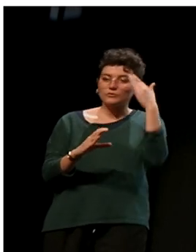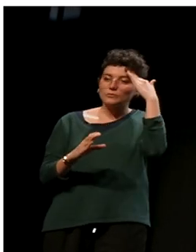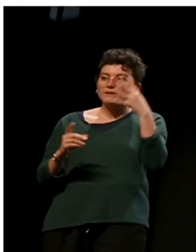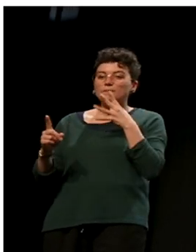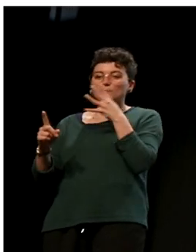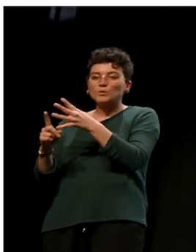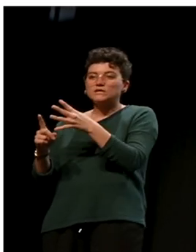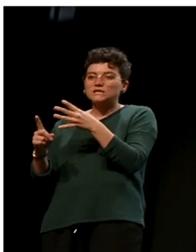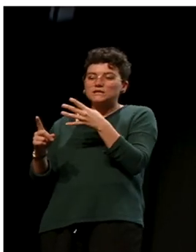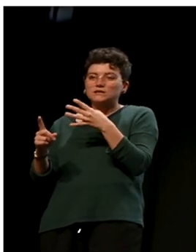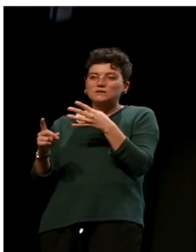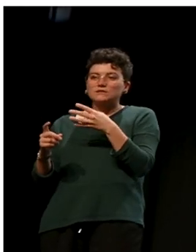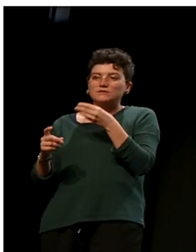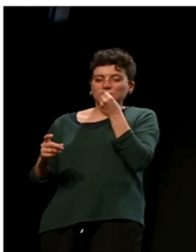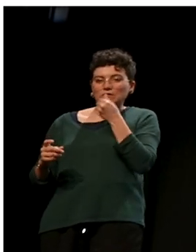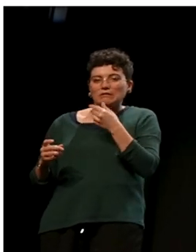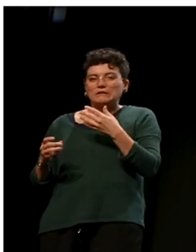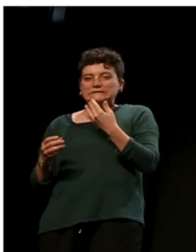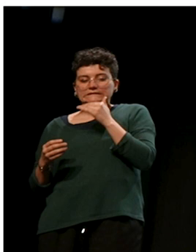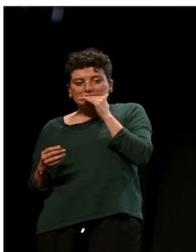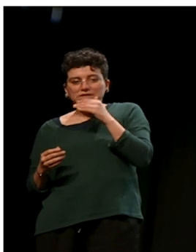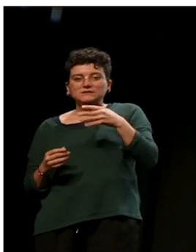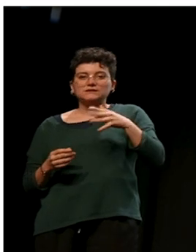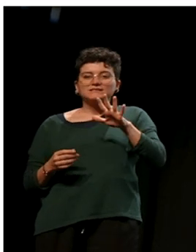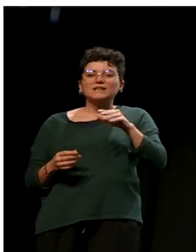fait, c'est qu'il n'est pas rentable.